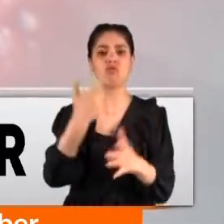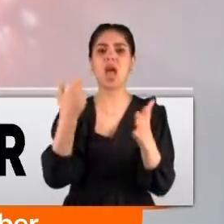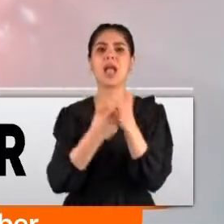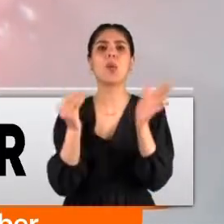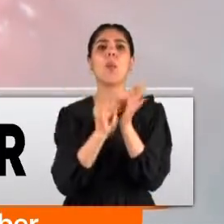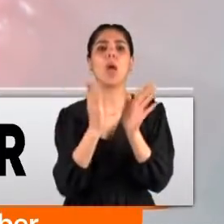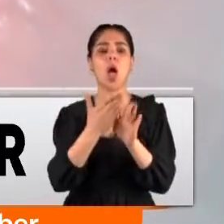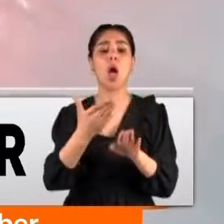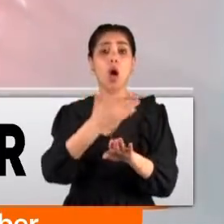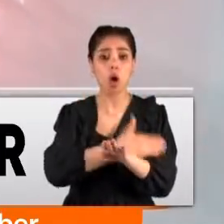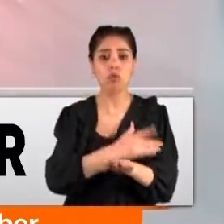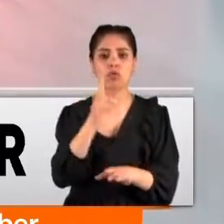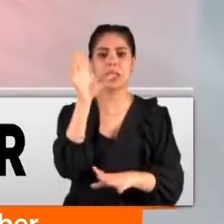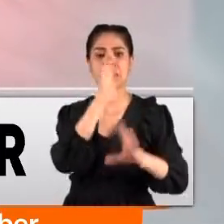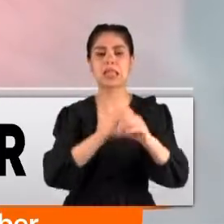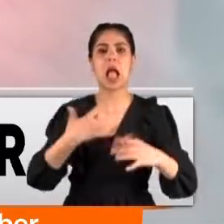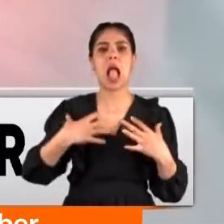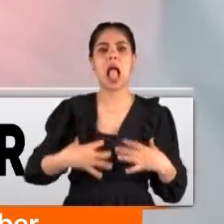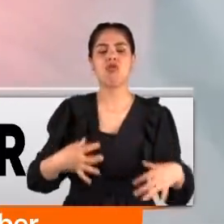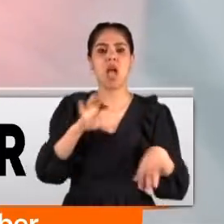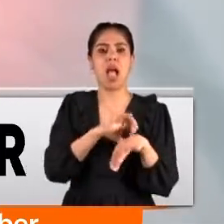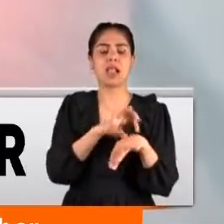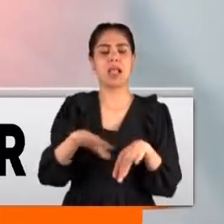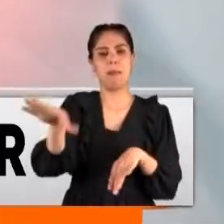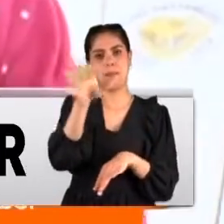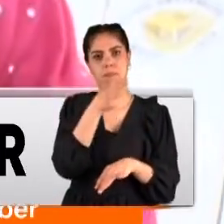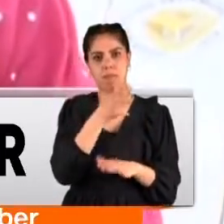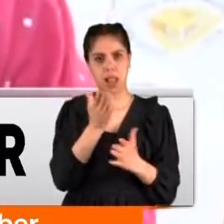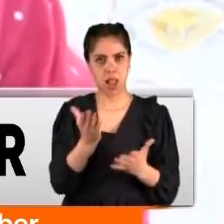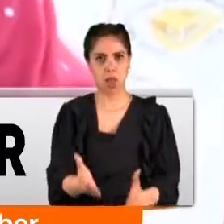henüz adı konmadan önce gizemli bir akciğer rahatsızlığı olarak tanımlanıyordu.